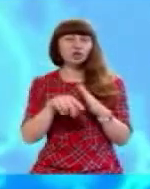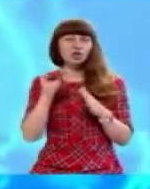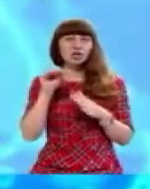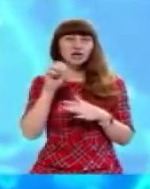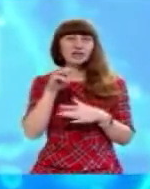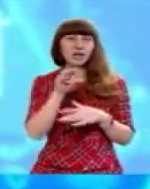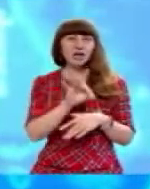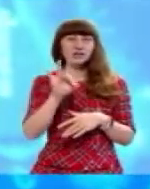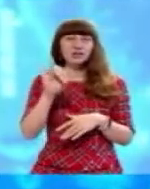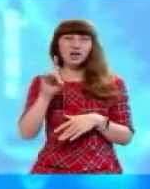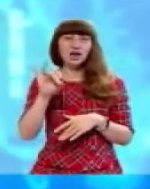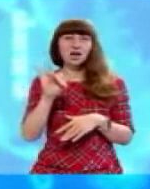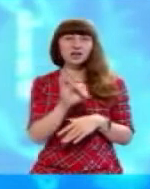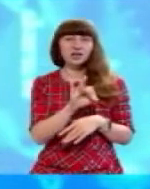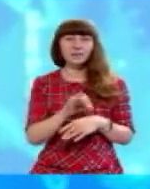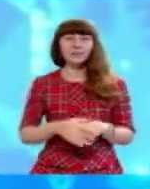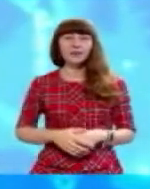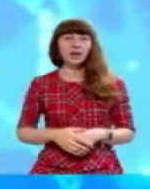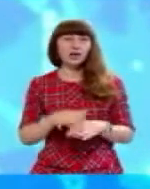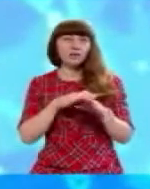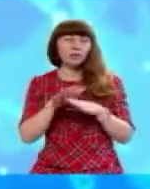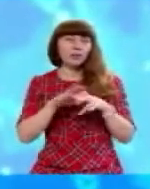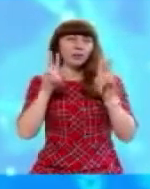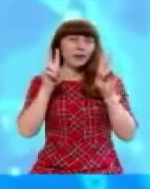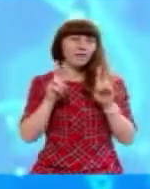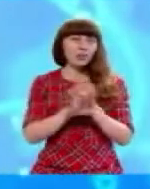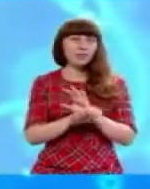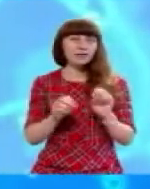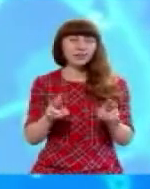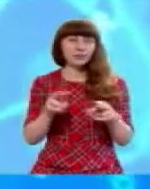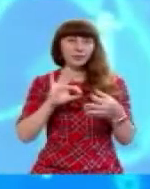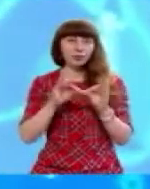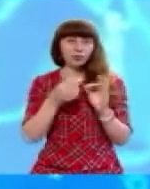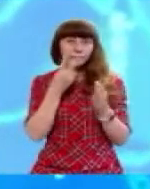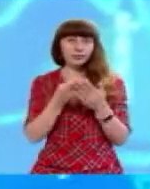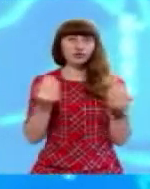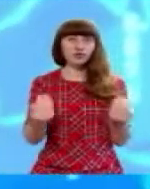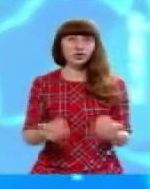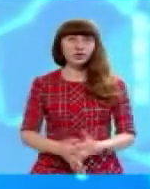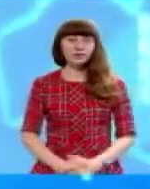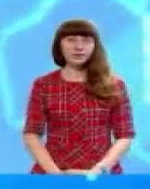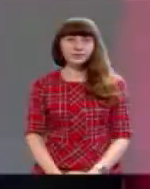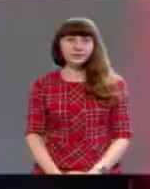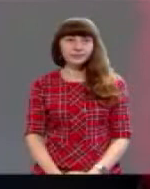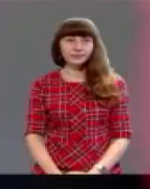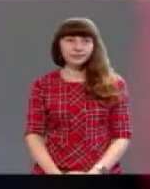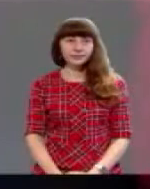проекте был отработан план действий соблюдены все правила безопасности подробнее в нашем следующем материале